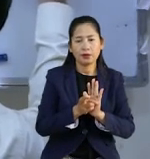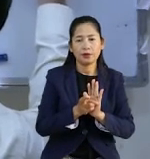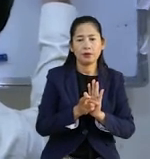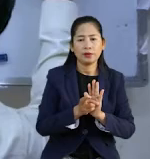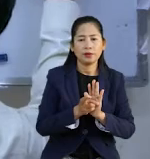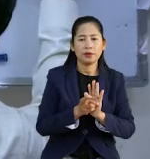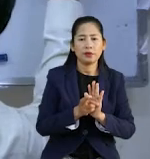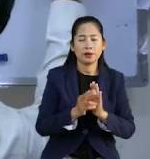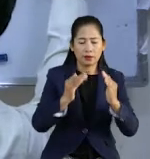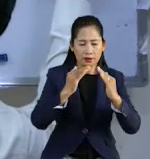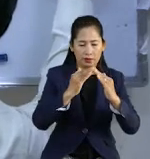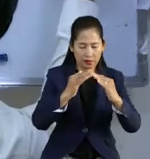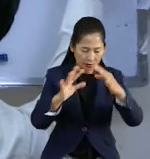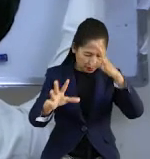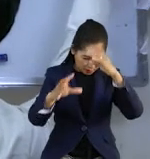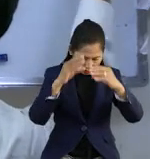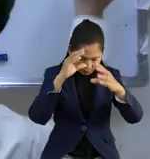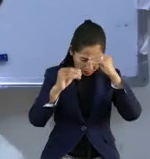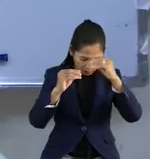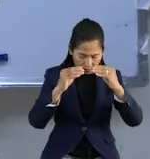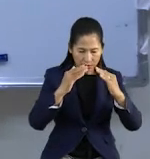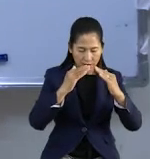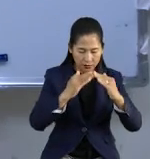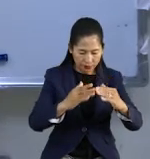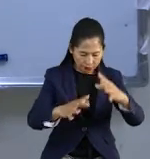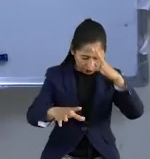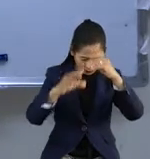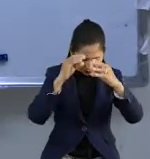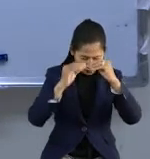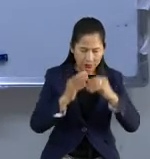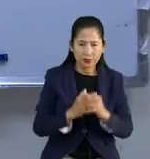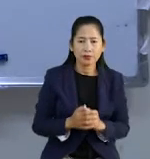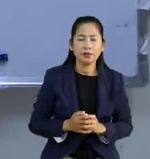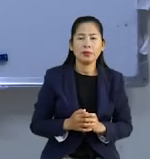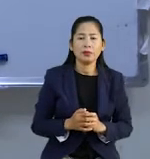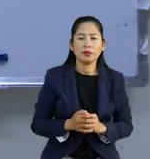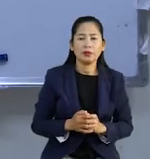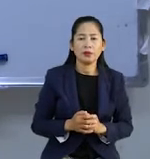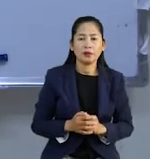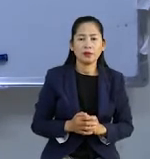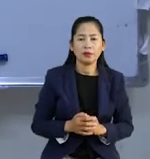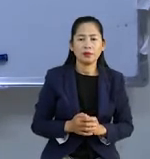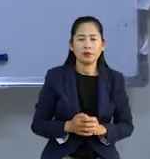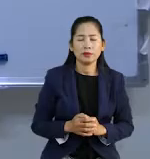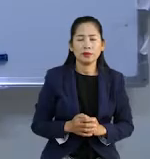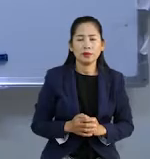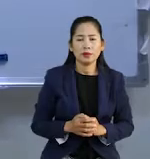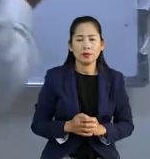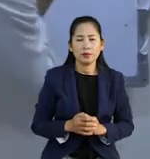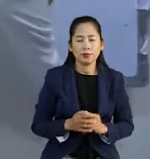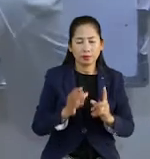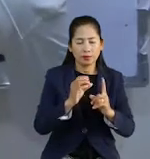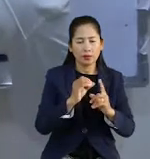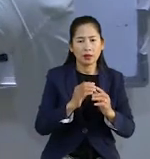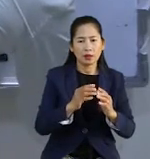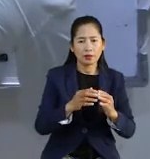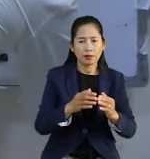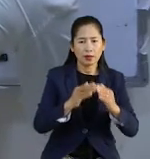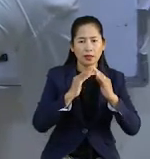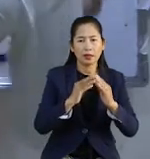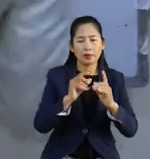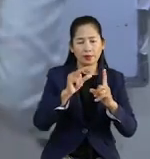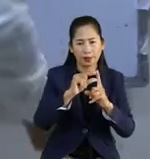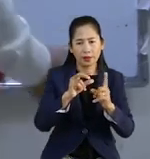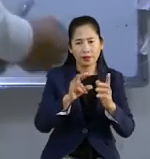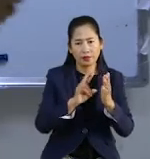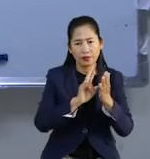បាទវិន័យសាលាបាទលោកគ្រូធម្មត្រឹមសាលាចុះបាទវិន័យចឹងបានន័យថាយើងបង្កើតត្រឹមពាក្យវិបង្កើតនឹង